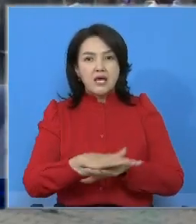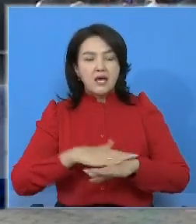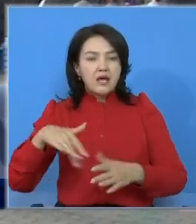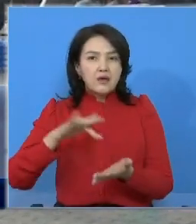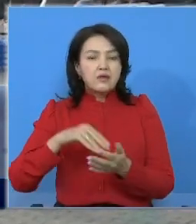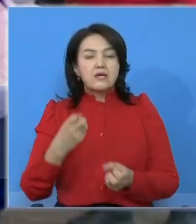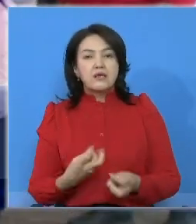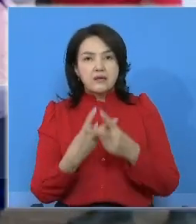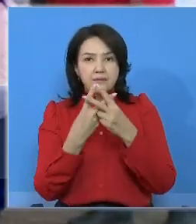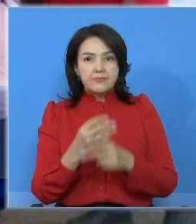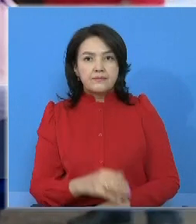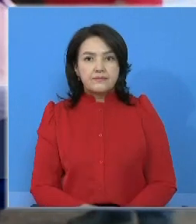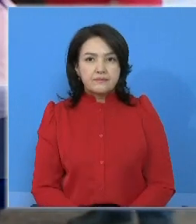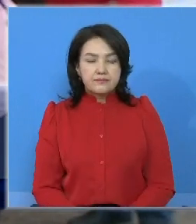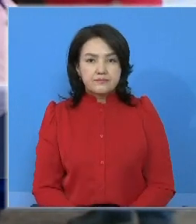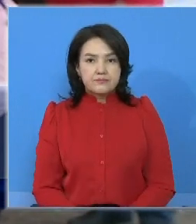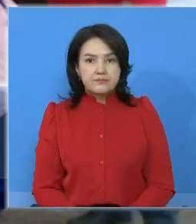города Астана.